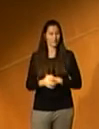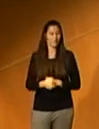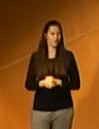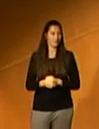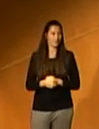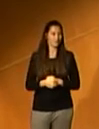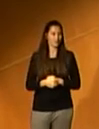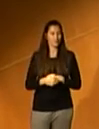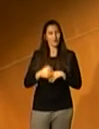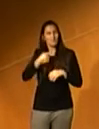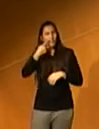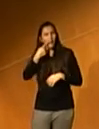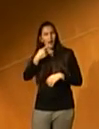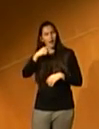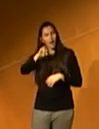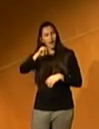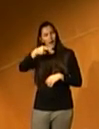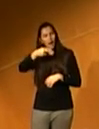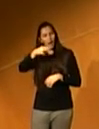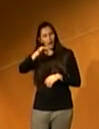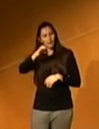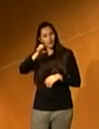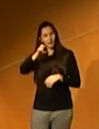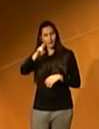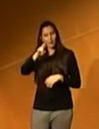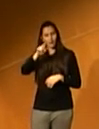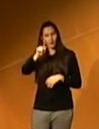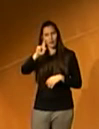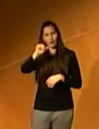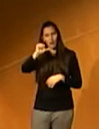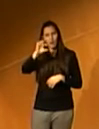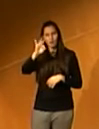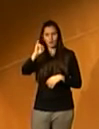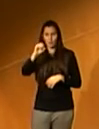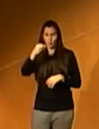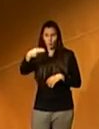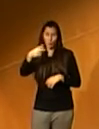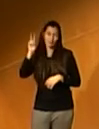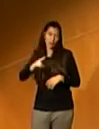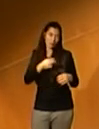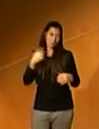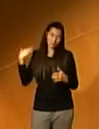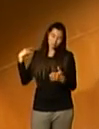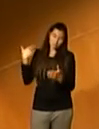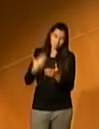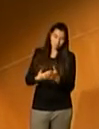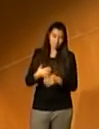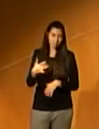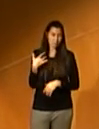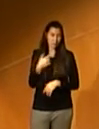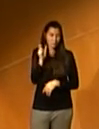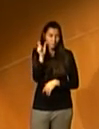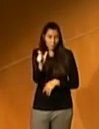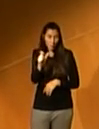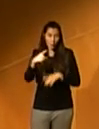on parle d'inclusion. Non, mais oui. C'est le vocabulaire aussi qui a été le nôtre pendant des années. Oui. Donc, il existe encore.